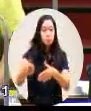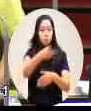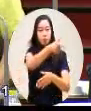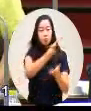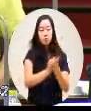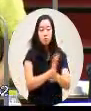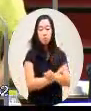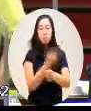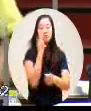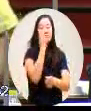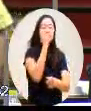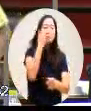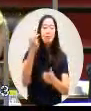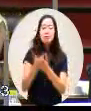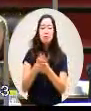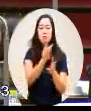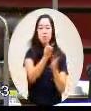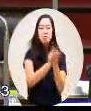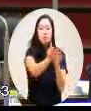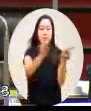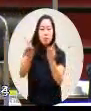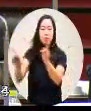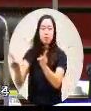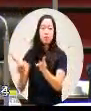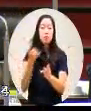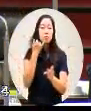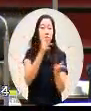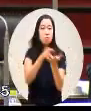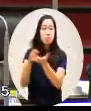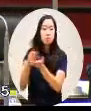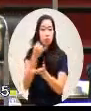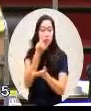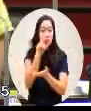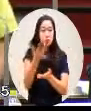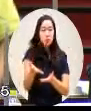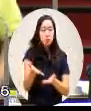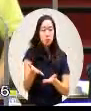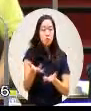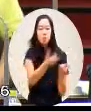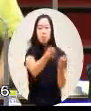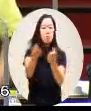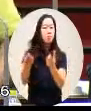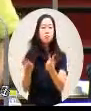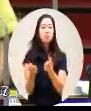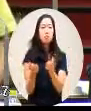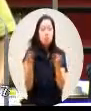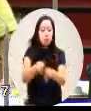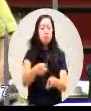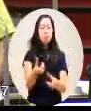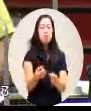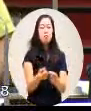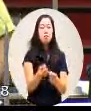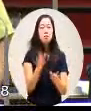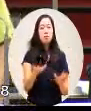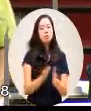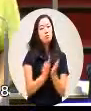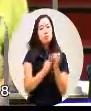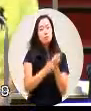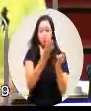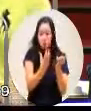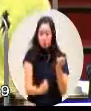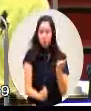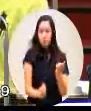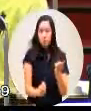哲，你也当来照张文瑞，会使未？你买几呢？啊，起码因为少子化，好